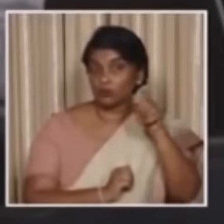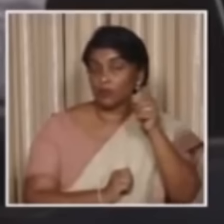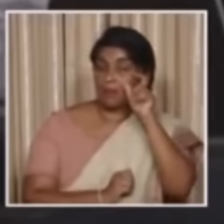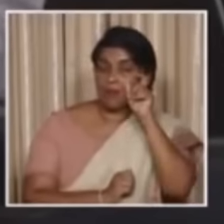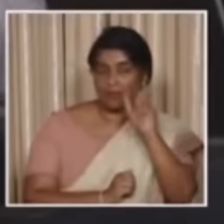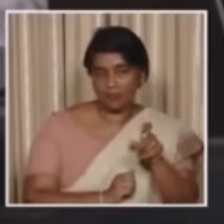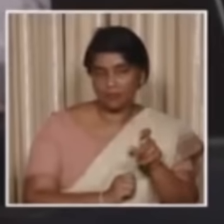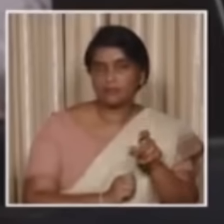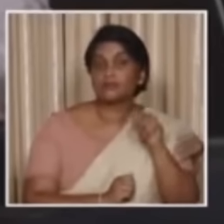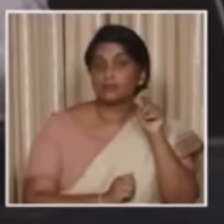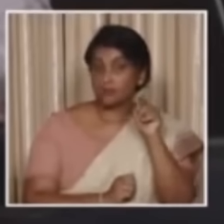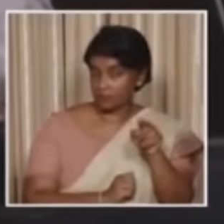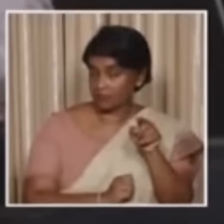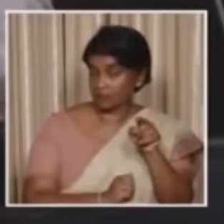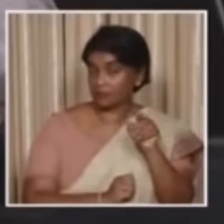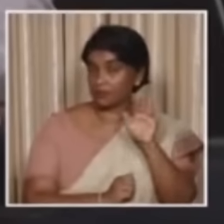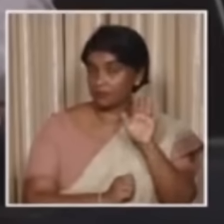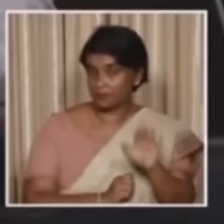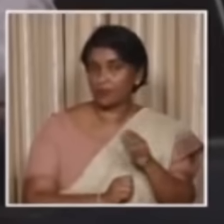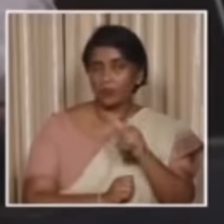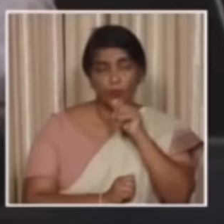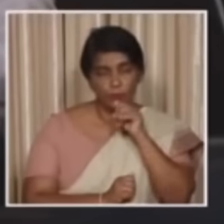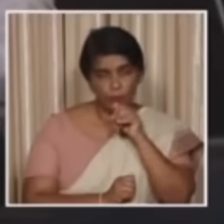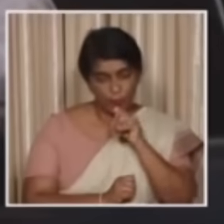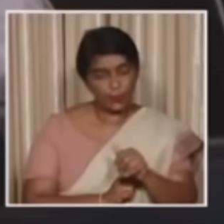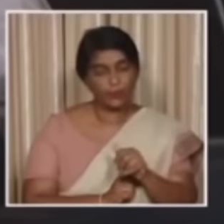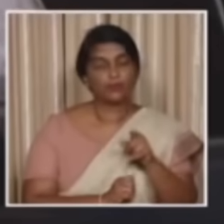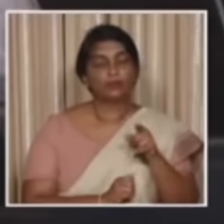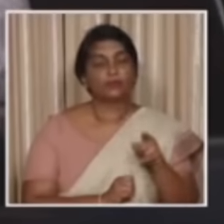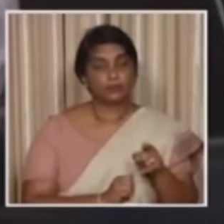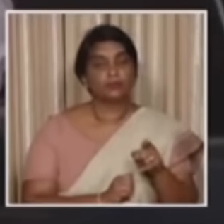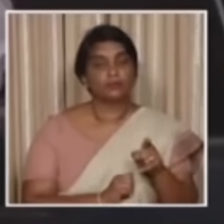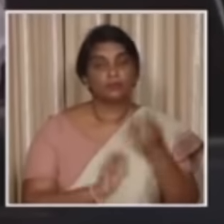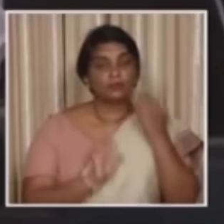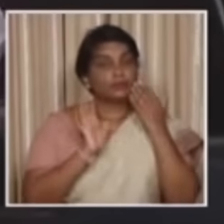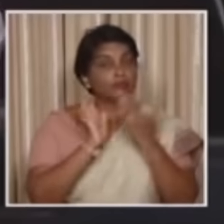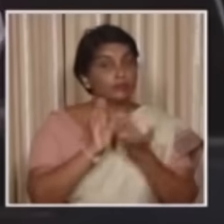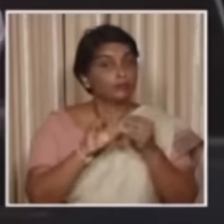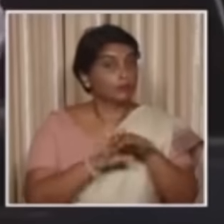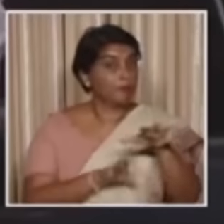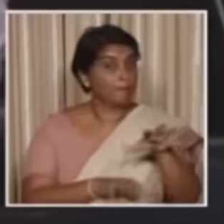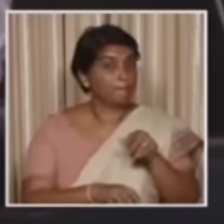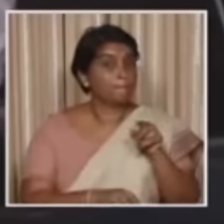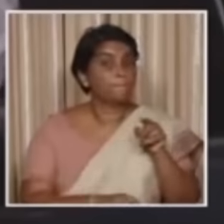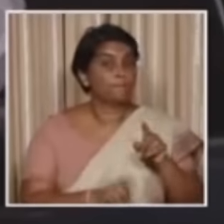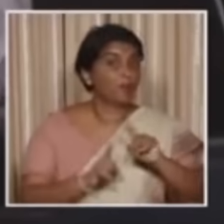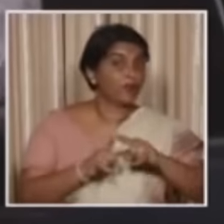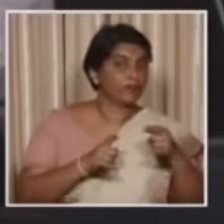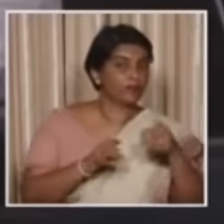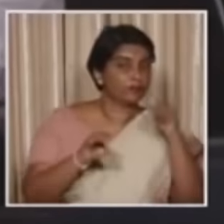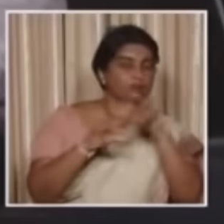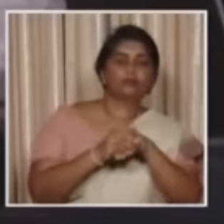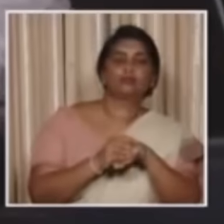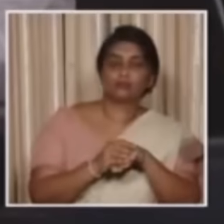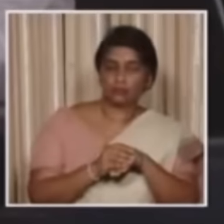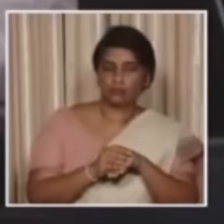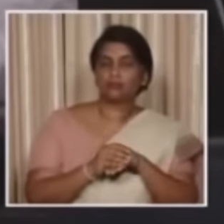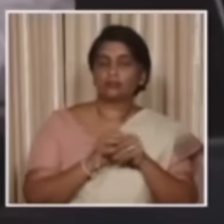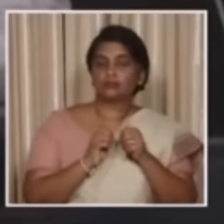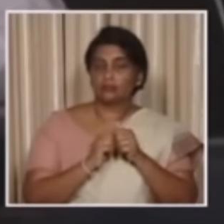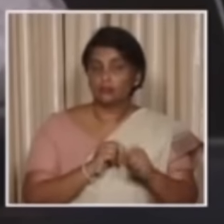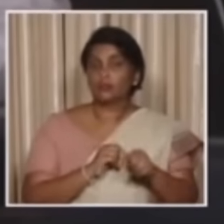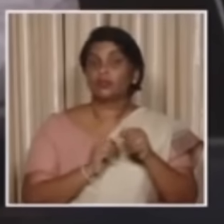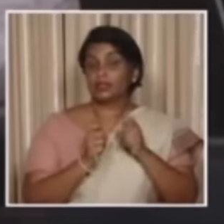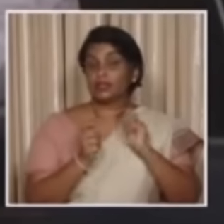බලන්න. ඒ නිසා ඔබතුමාගේ අවංක ඒ ඉදිරිපත් වීම පාවිච්චි කරලා වෙන අය මේක ඇතුලේ අවසන් කරන්න මතුමා